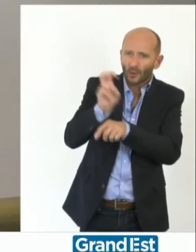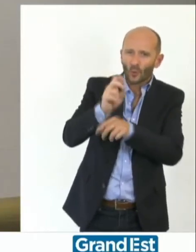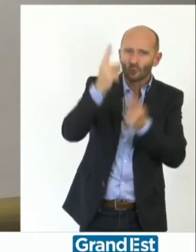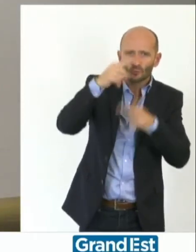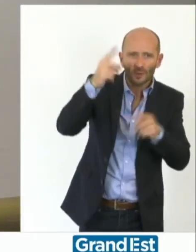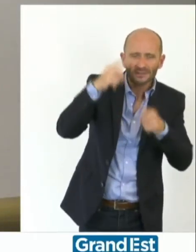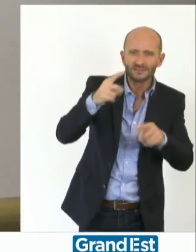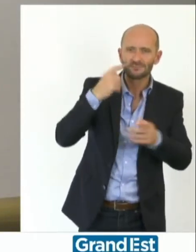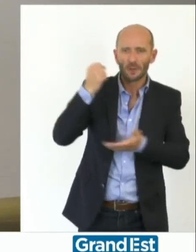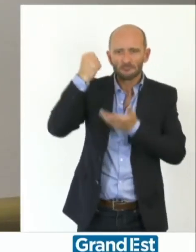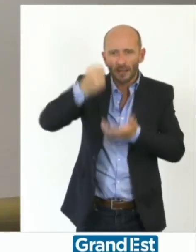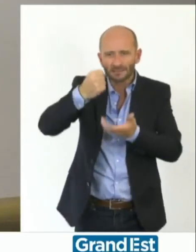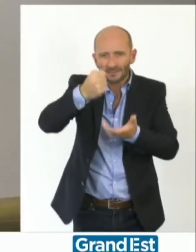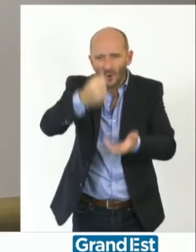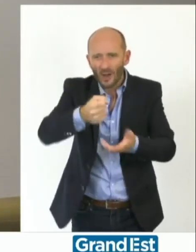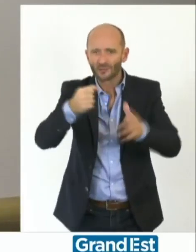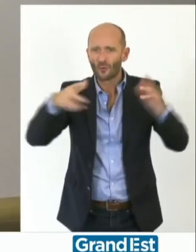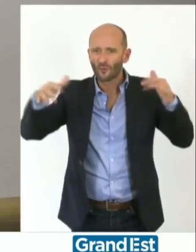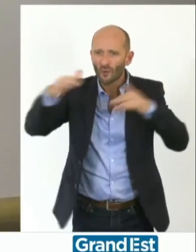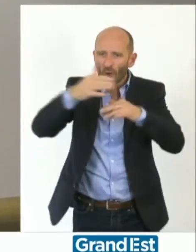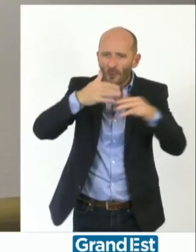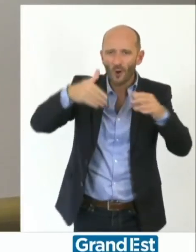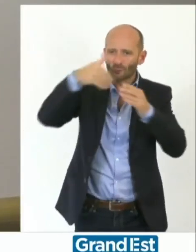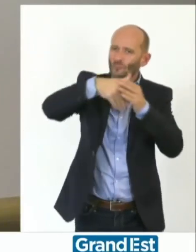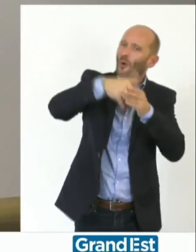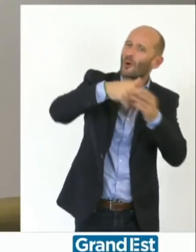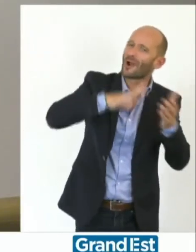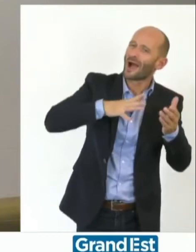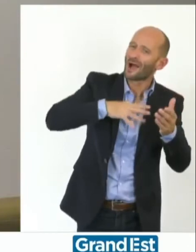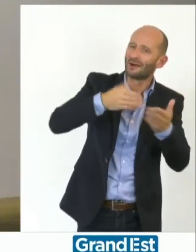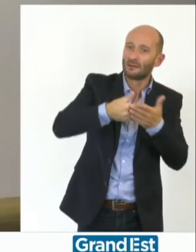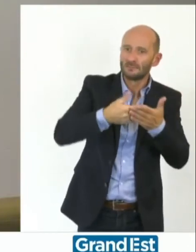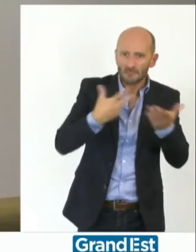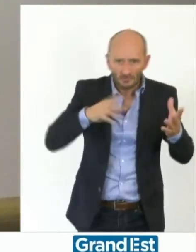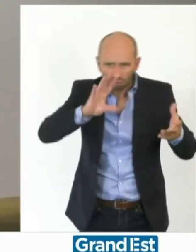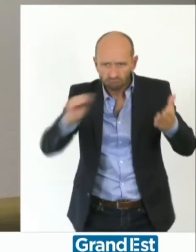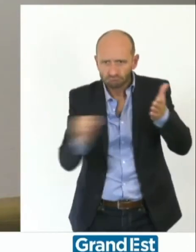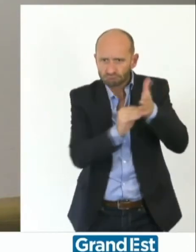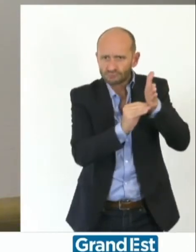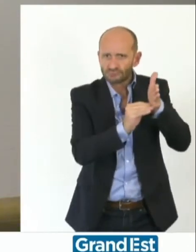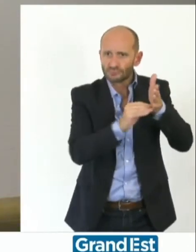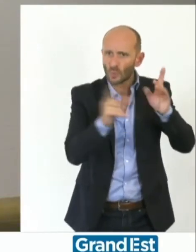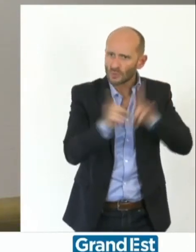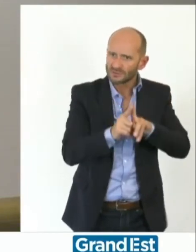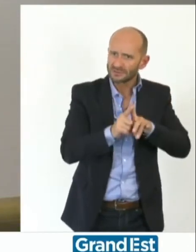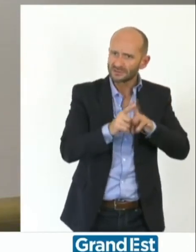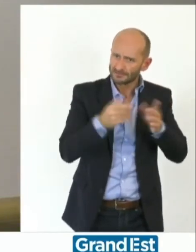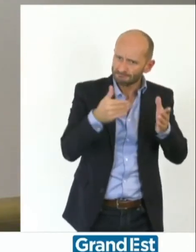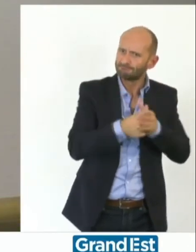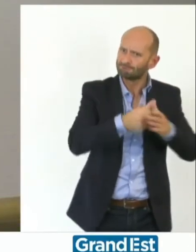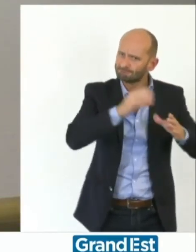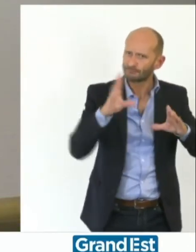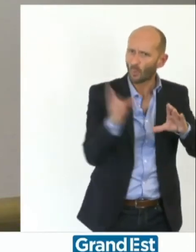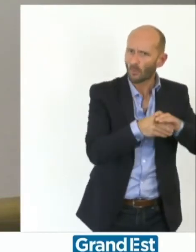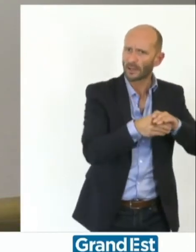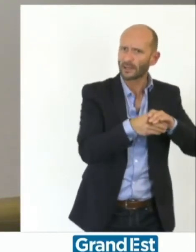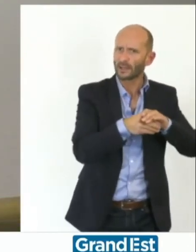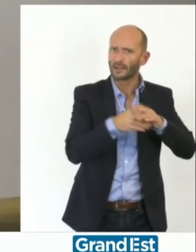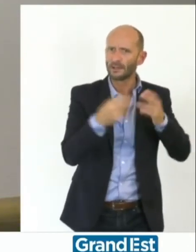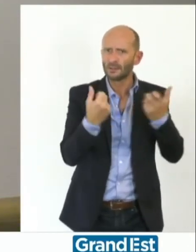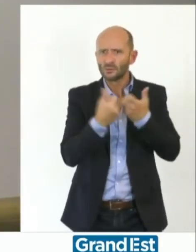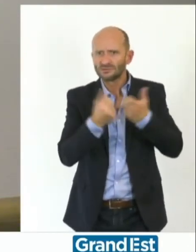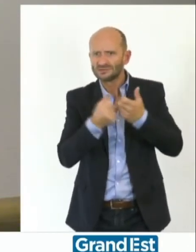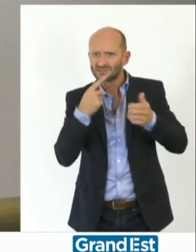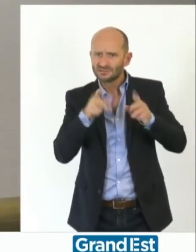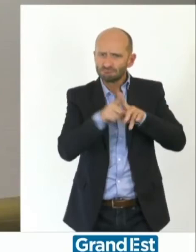l'économie et l'environnement ne soit pas étendu dès maintenant à l'ensemble des autres bassins